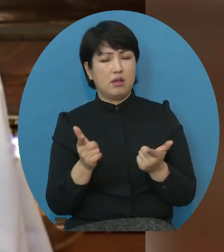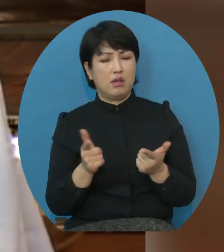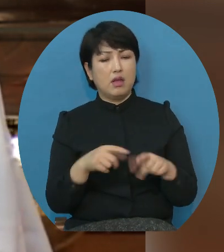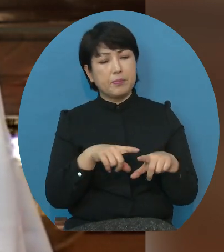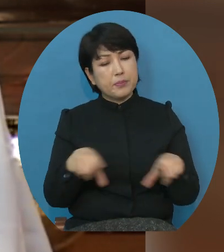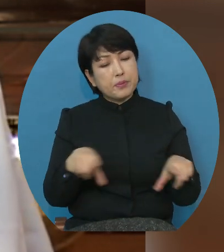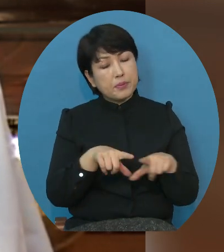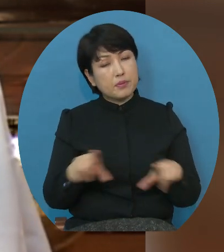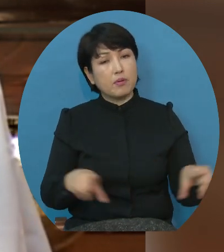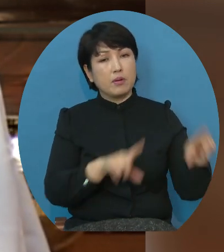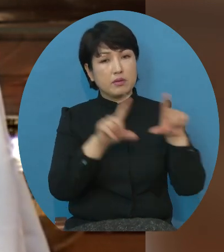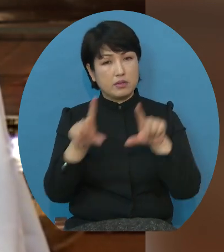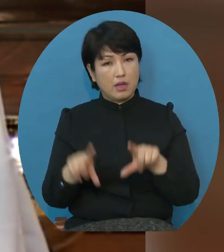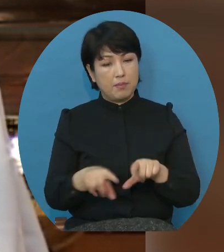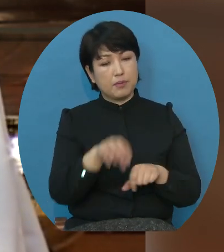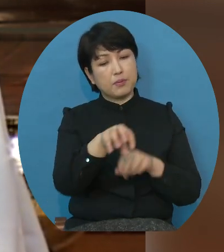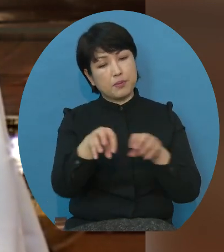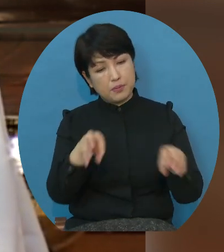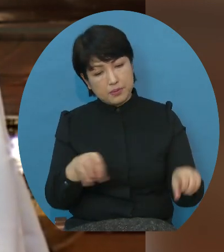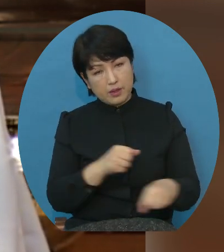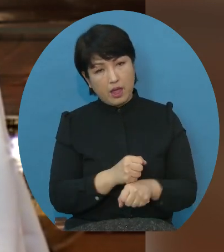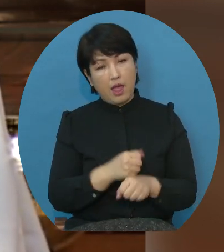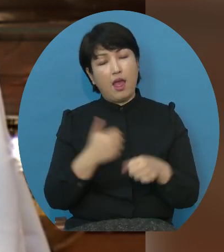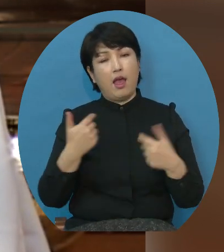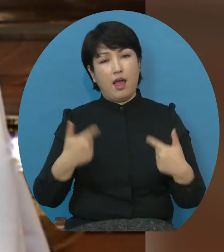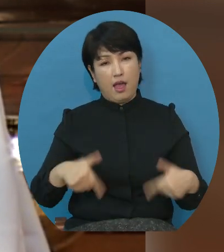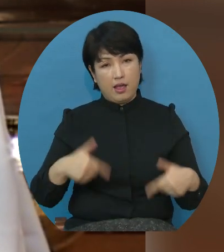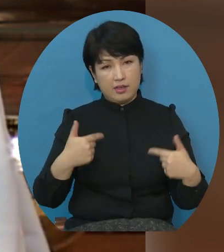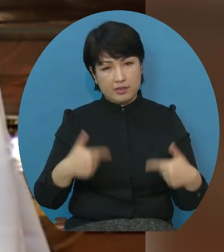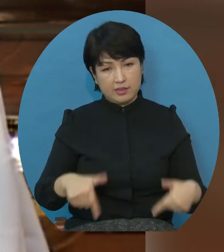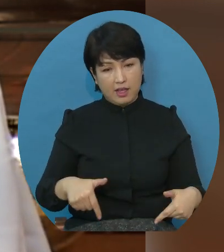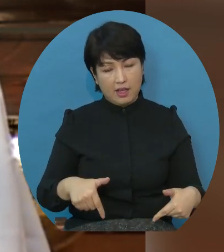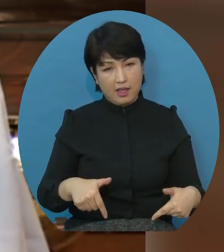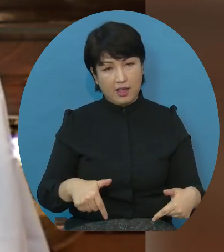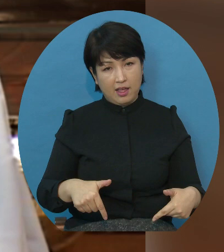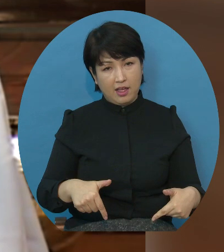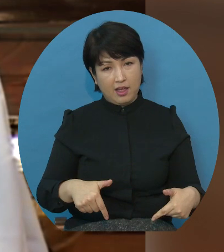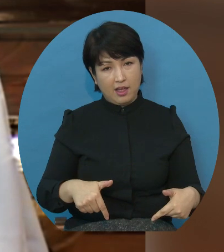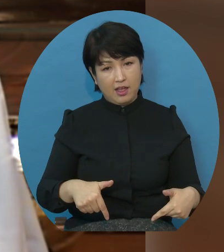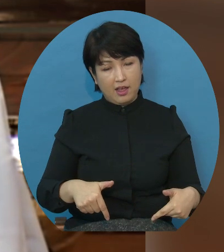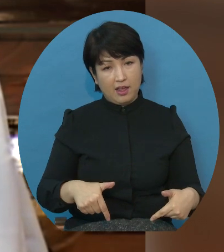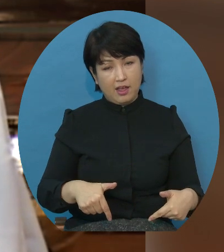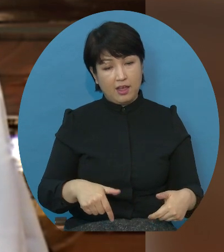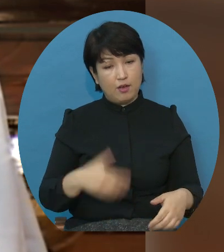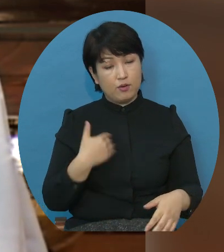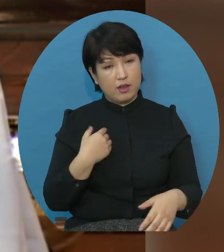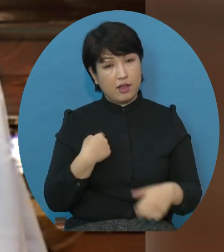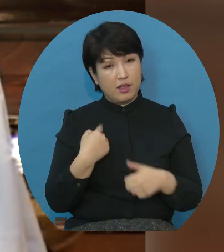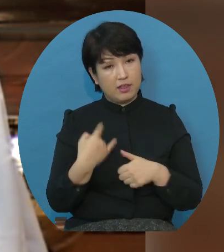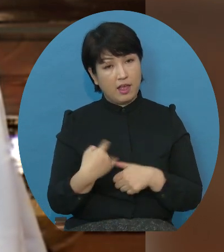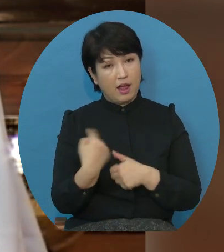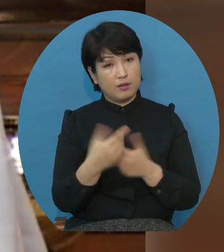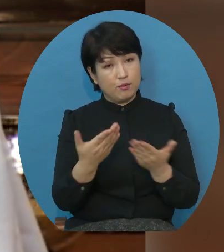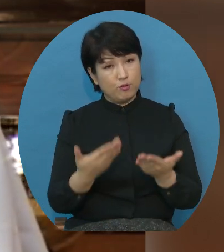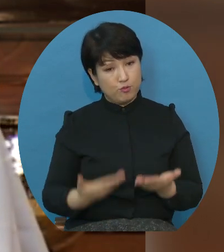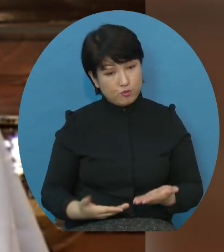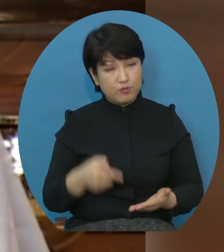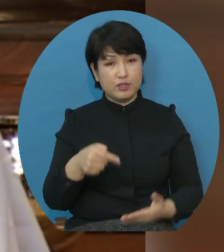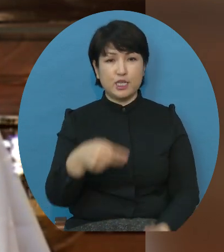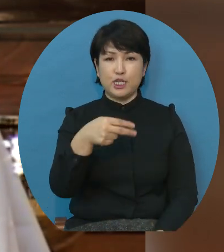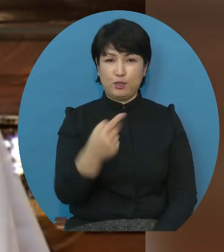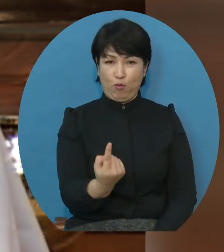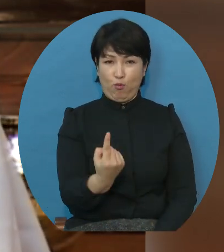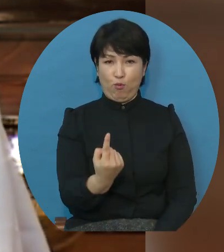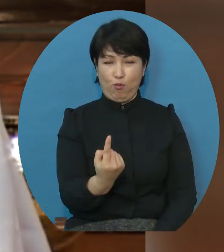삶 어디에나 널 작용 하는 그런 돌을 말하는 거다